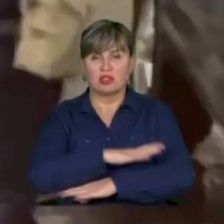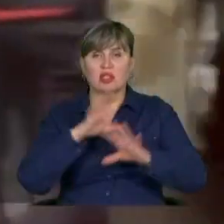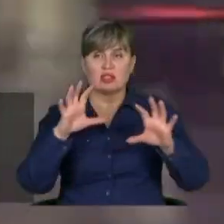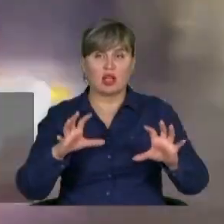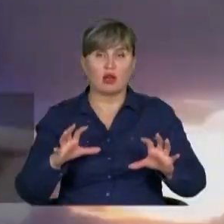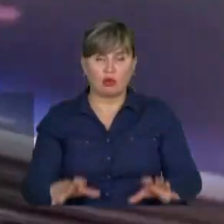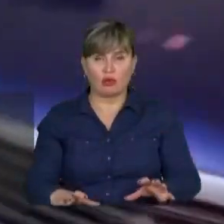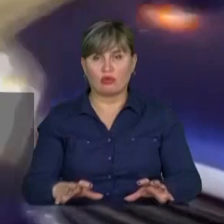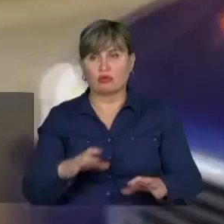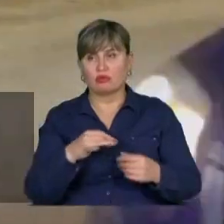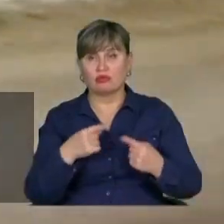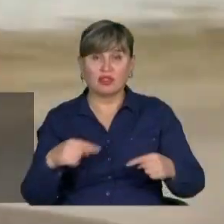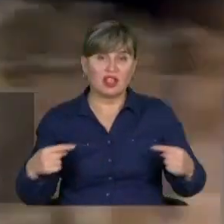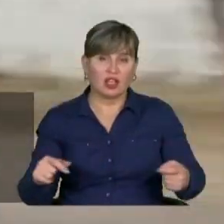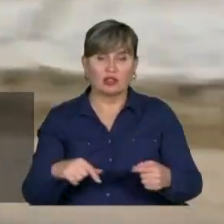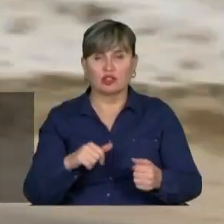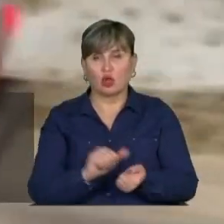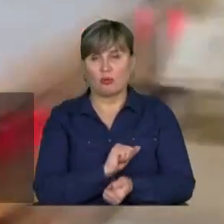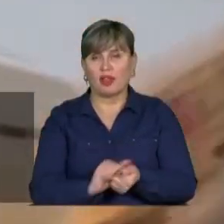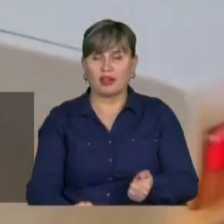законности, наличие компрометирующих материалов.